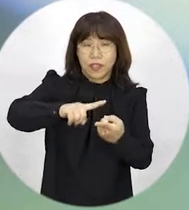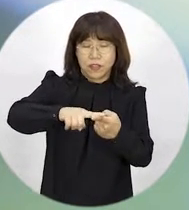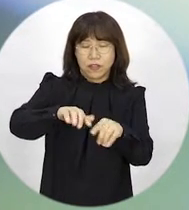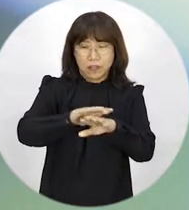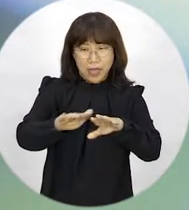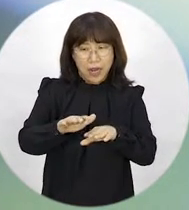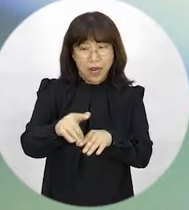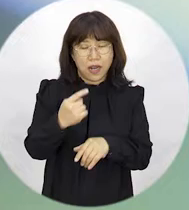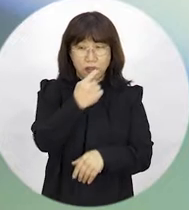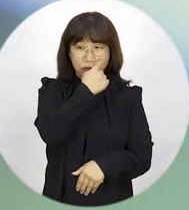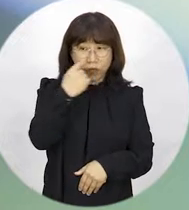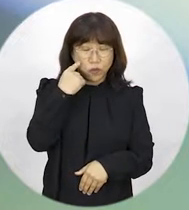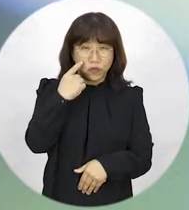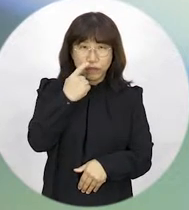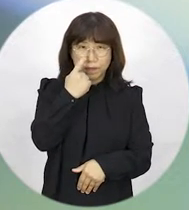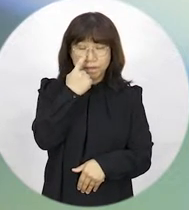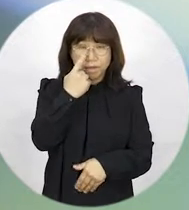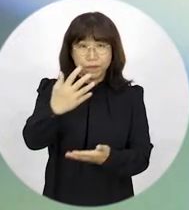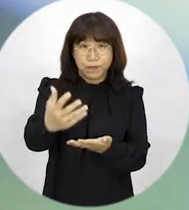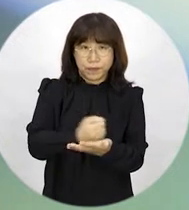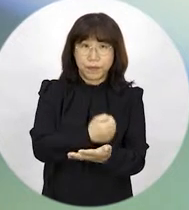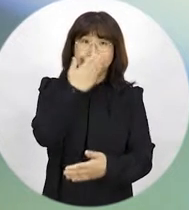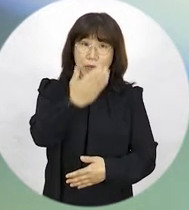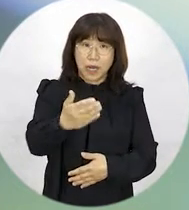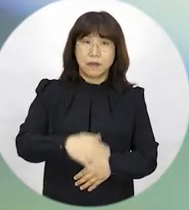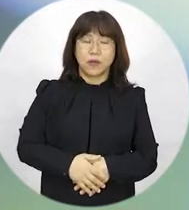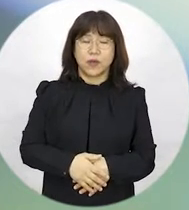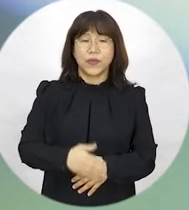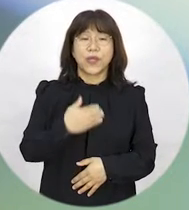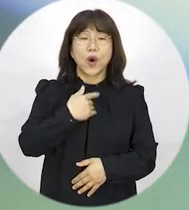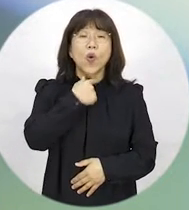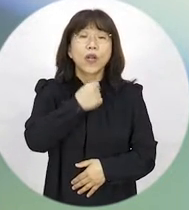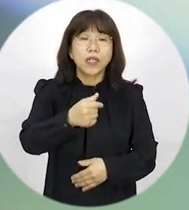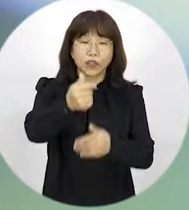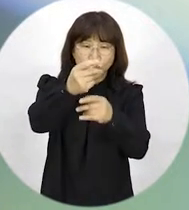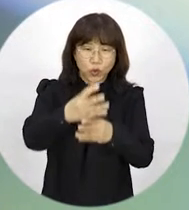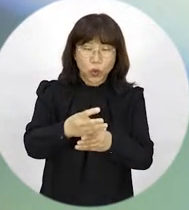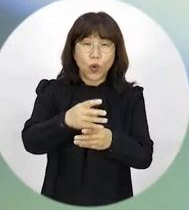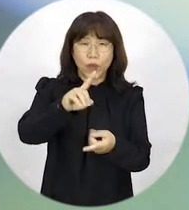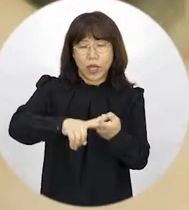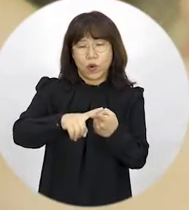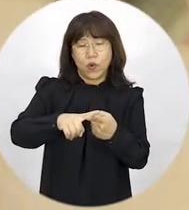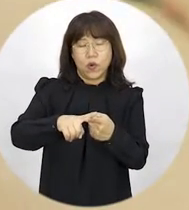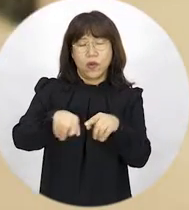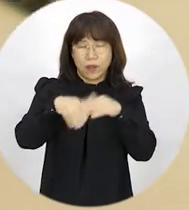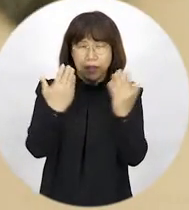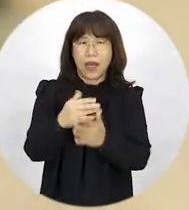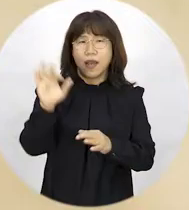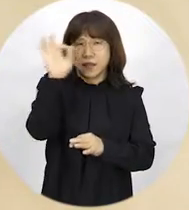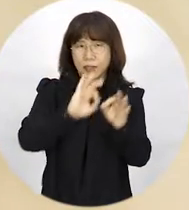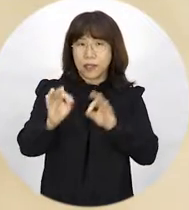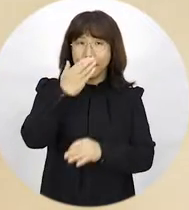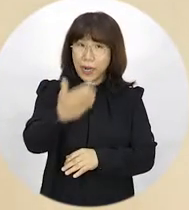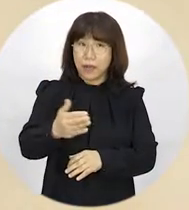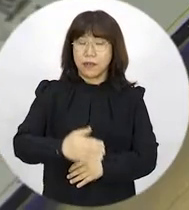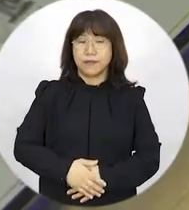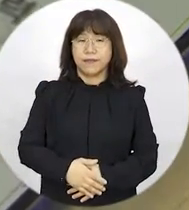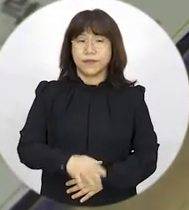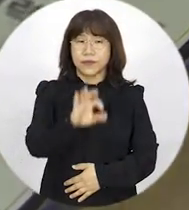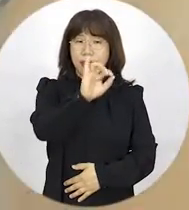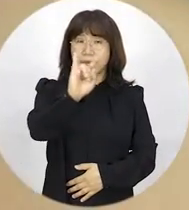시설들을 한눈에 볼 수 있고 원하는 시설을 선택하면 시설명과 주소, 연락처 등 세부 정보를 확인할 수